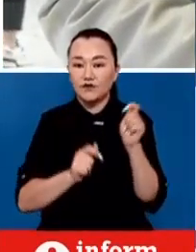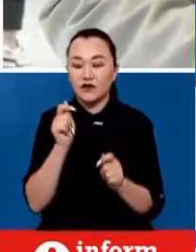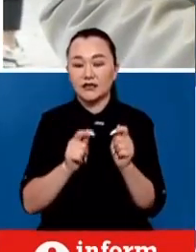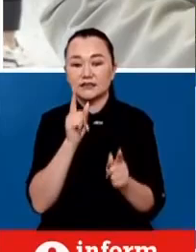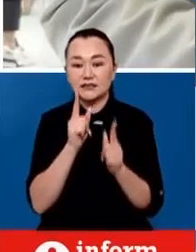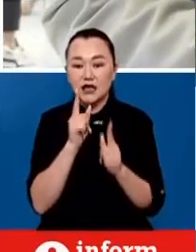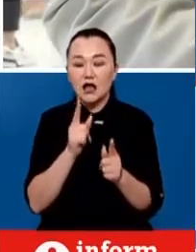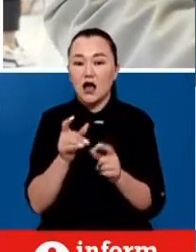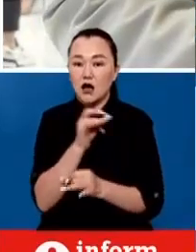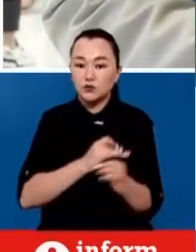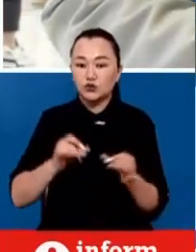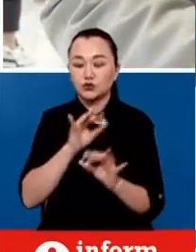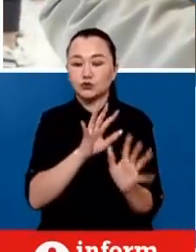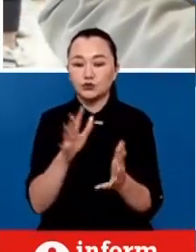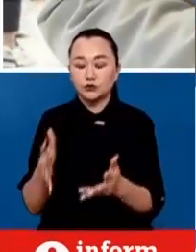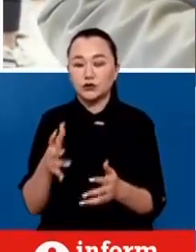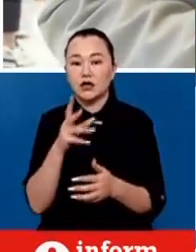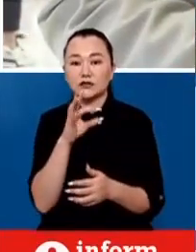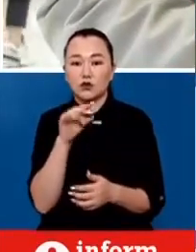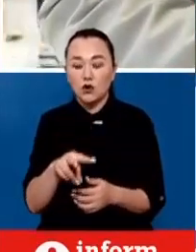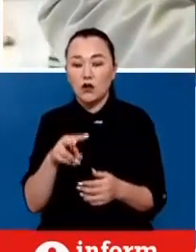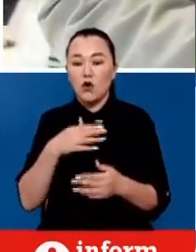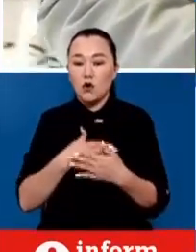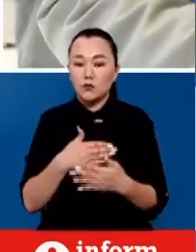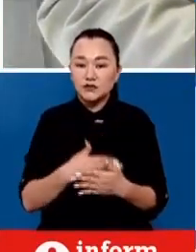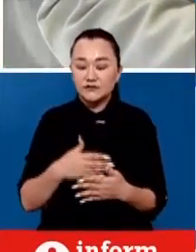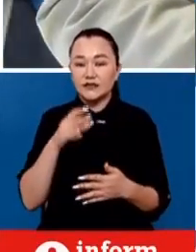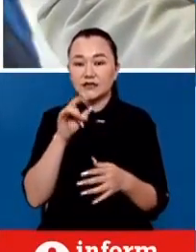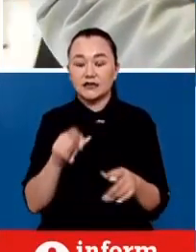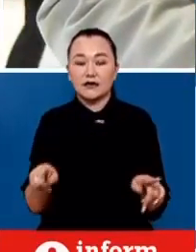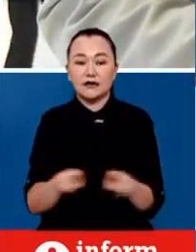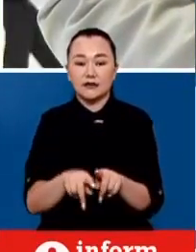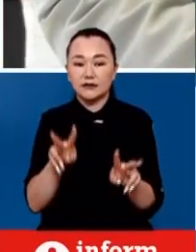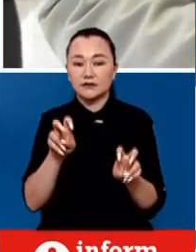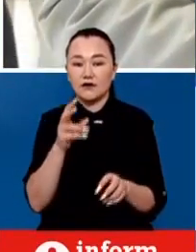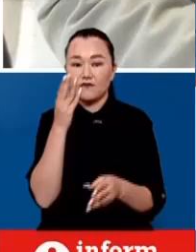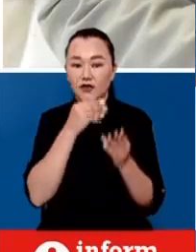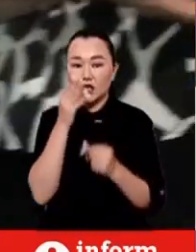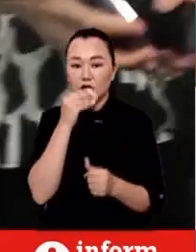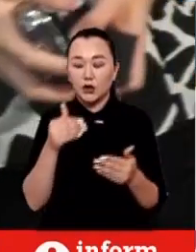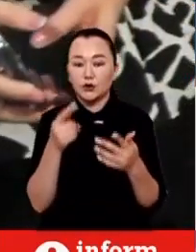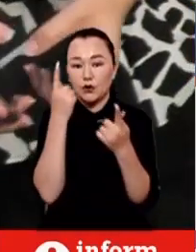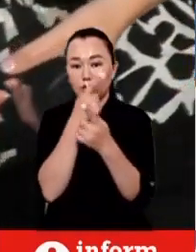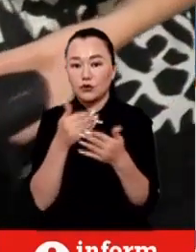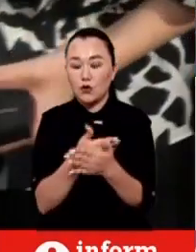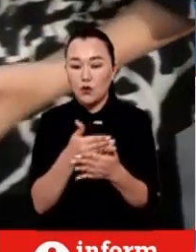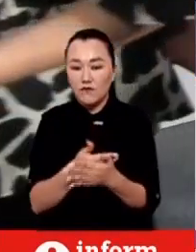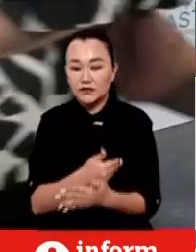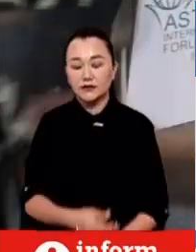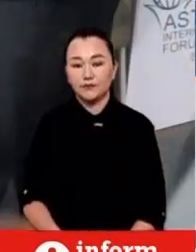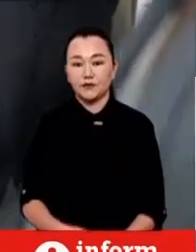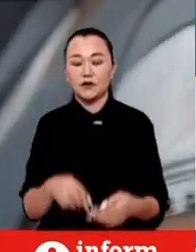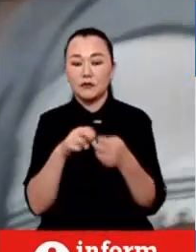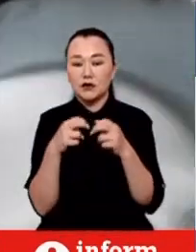конференц-зале обсудили происходящие расколы в обществе из-за так называемых фейк-ньюс. Но то, что проблемы, связанные